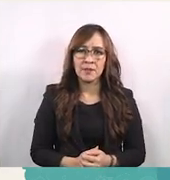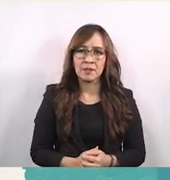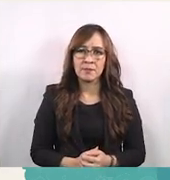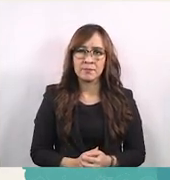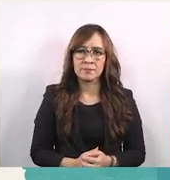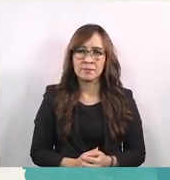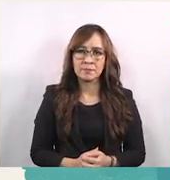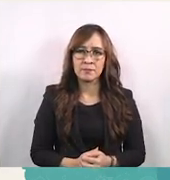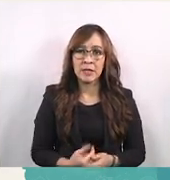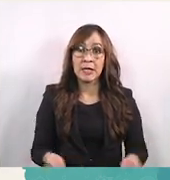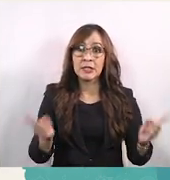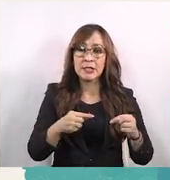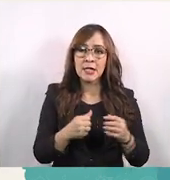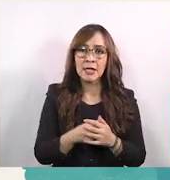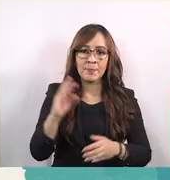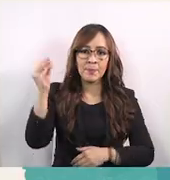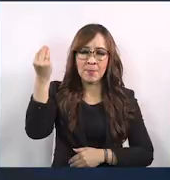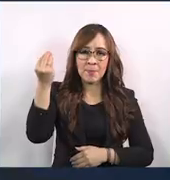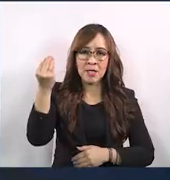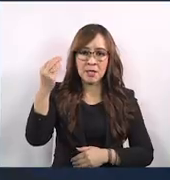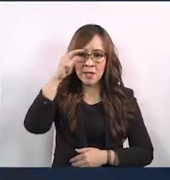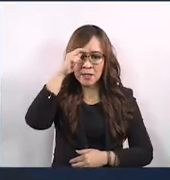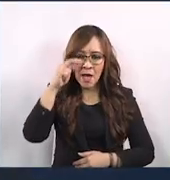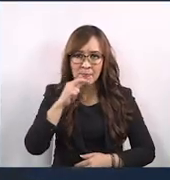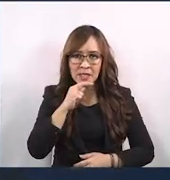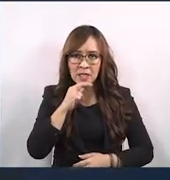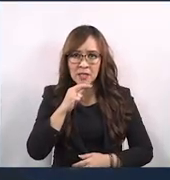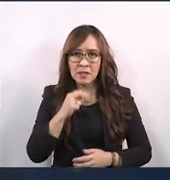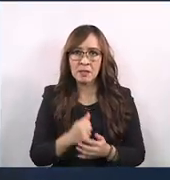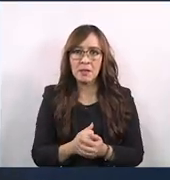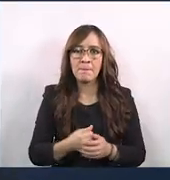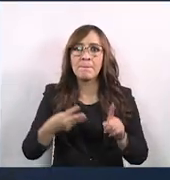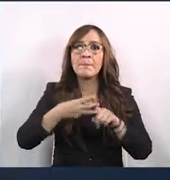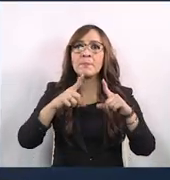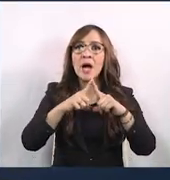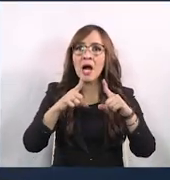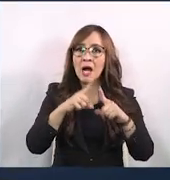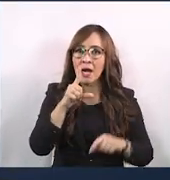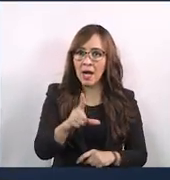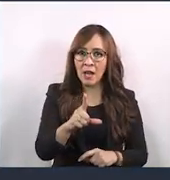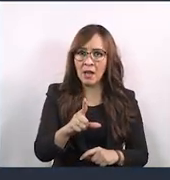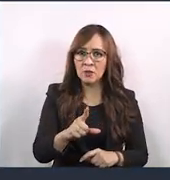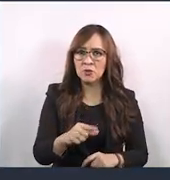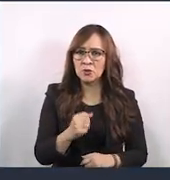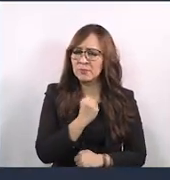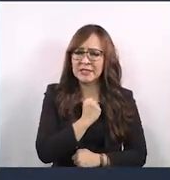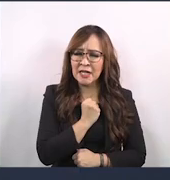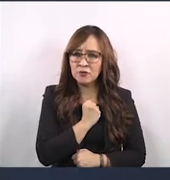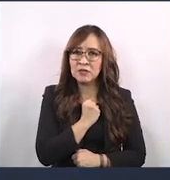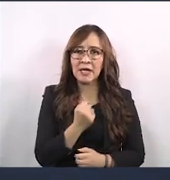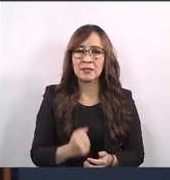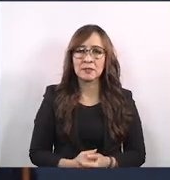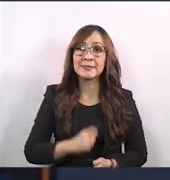nabz menjadi pemimpin nabi-nabi Ashira dan nabi-nabi Baal ini mengerikan mengerikan